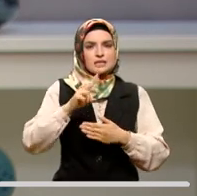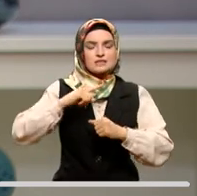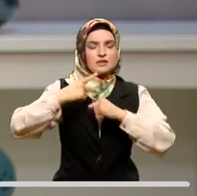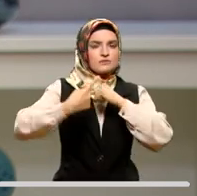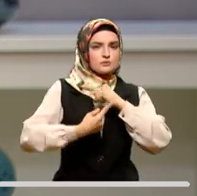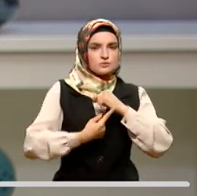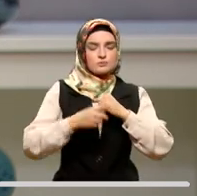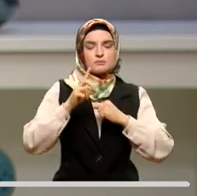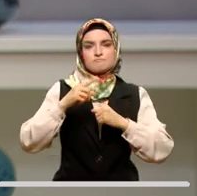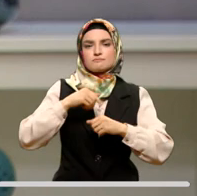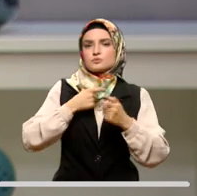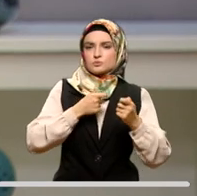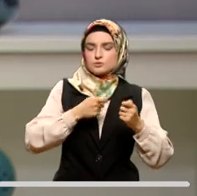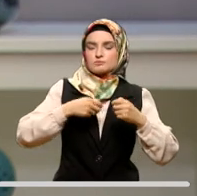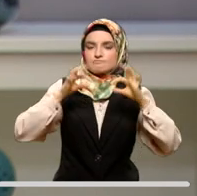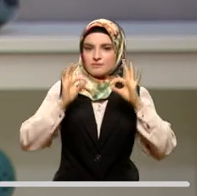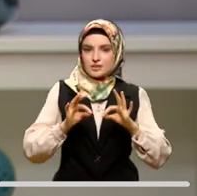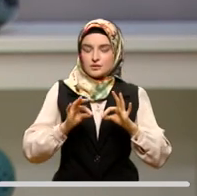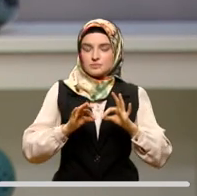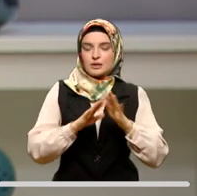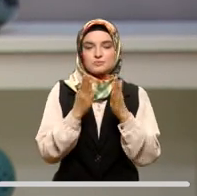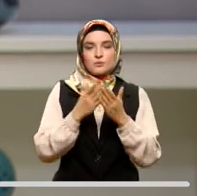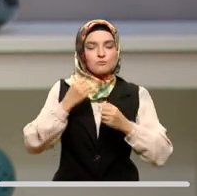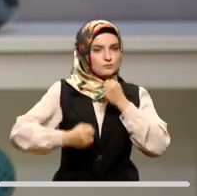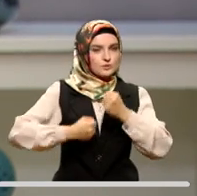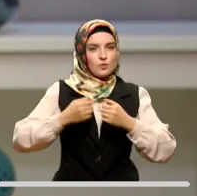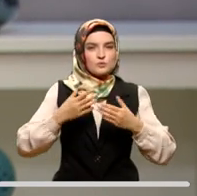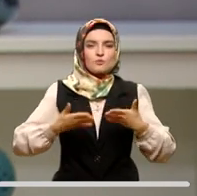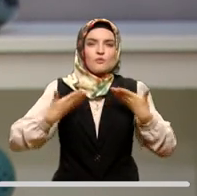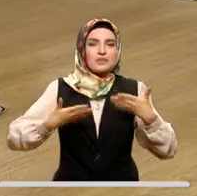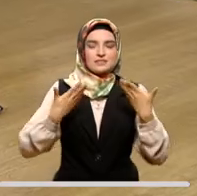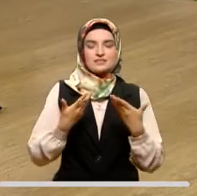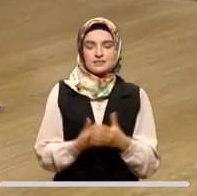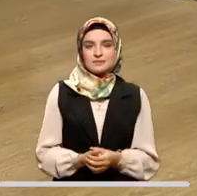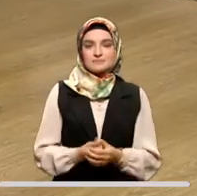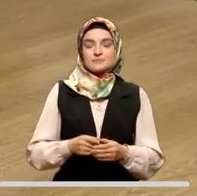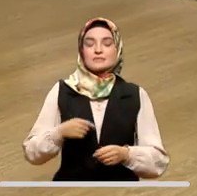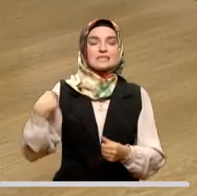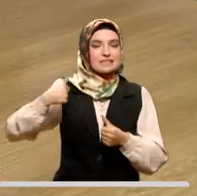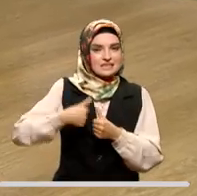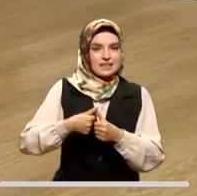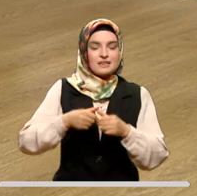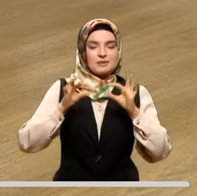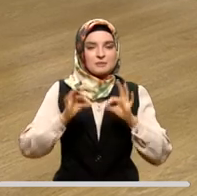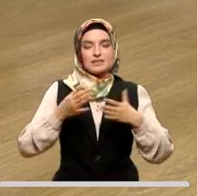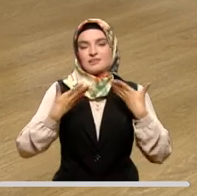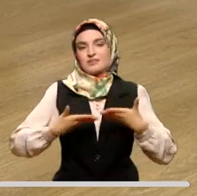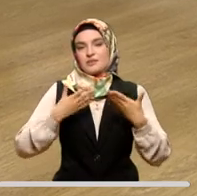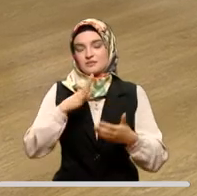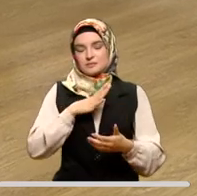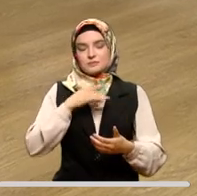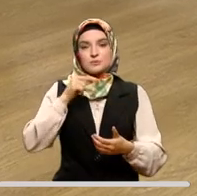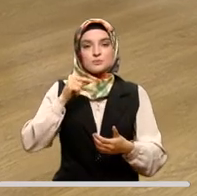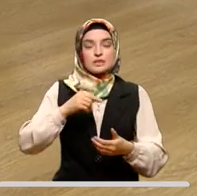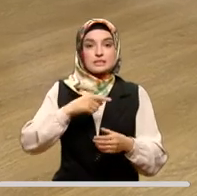kurs başlardı. Biz elimizde o cüzlerle koşa koşa. O heyecan, dediğim gibi bir şey bitiyor. Biraz önce söylediniz ya, yeni bir başlangıcın heyecanı. Yaz Kur'an kursları bizim